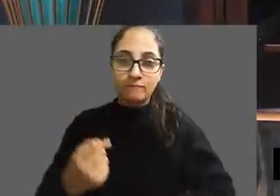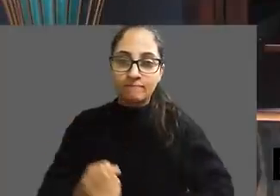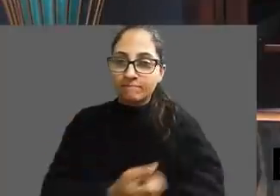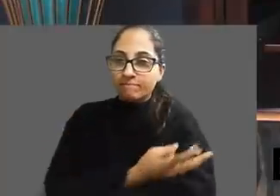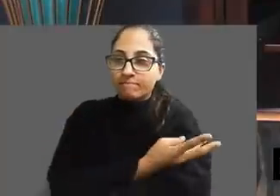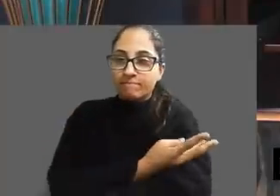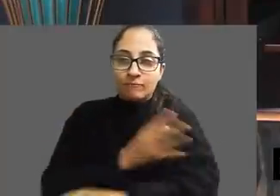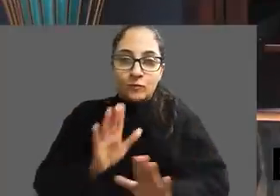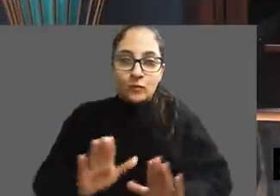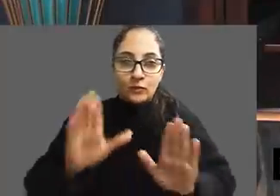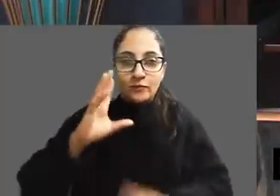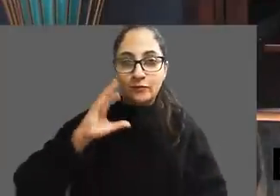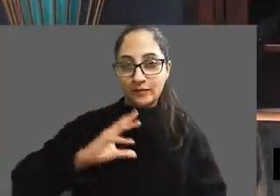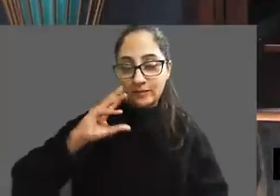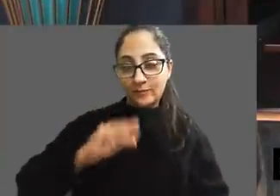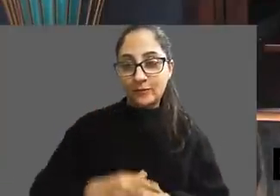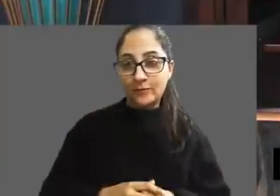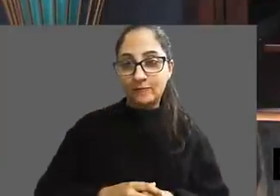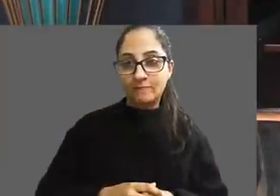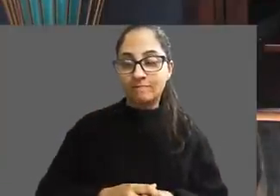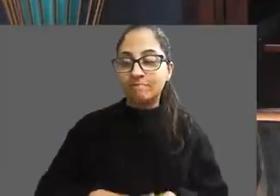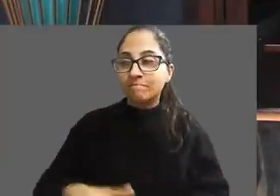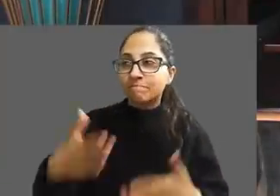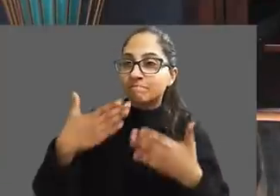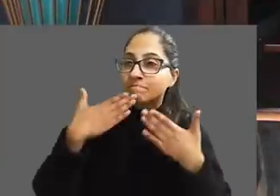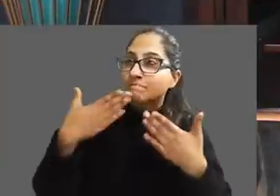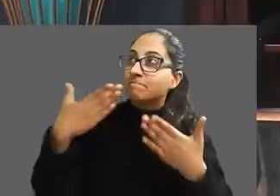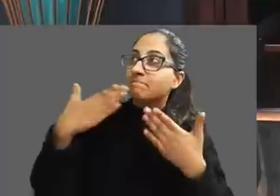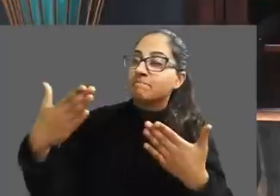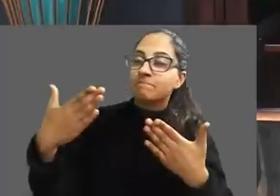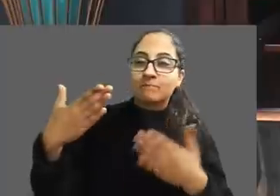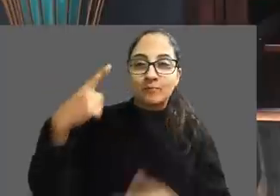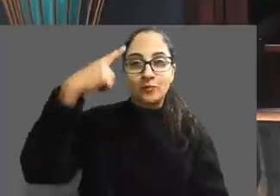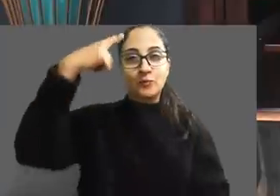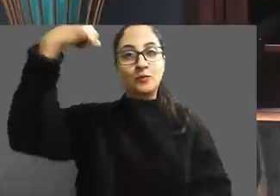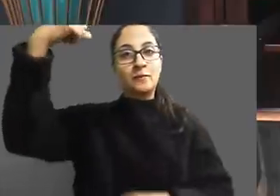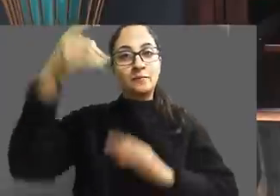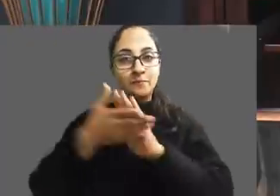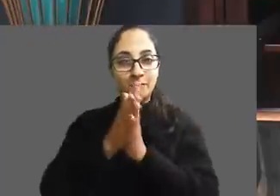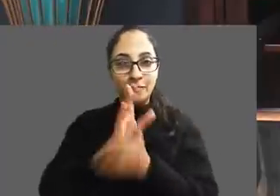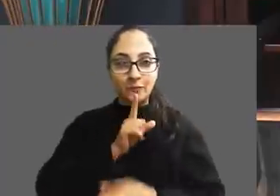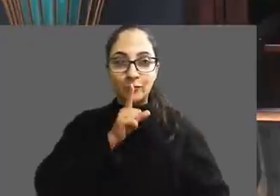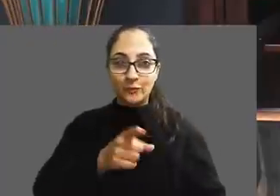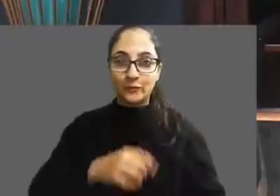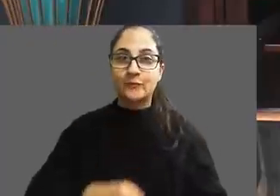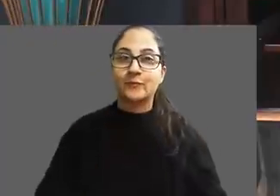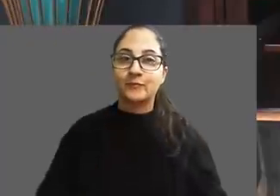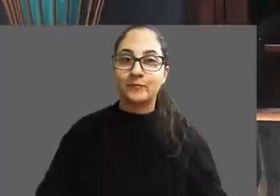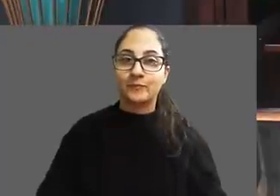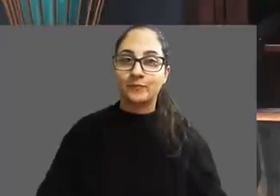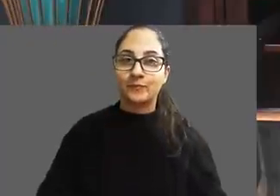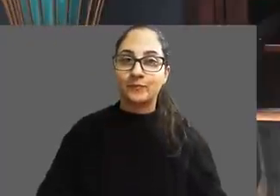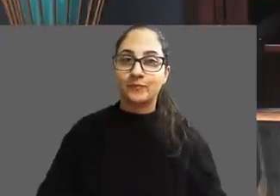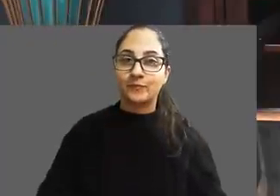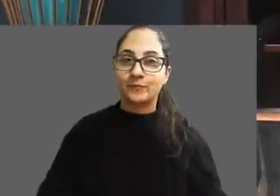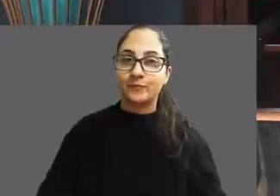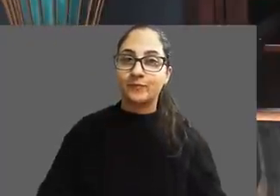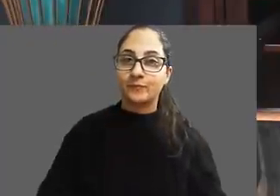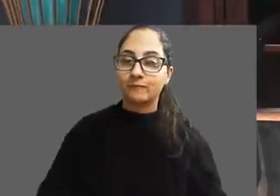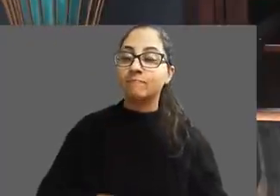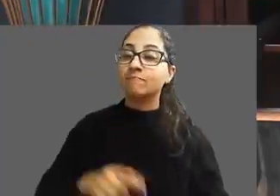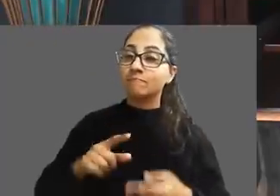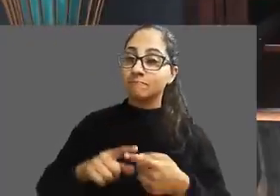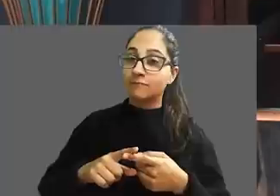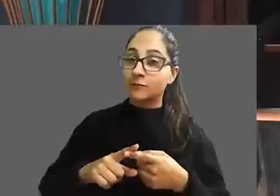رسیدم. و قصیده ای را که من در حضور مولانا حاضرمان اجرا نمودم قصیده ساقی باها